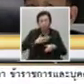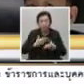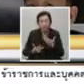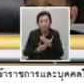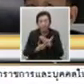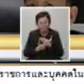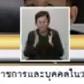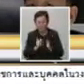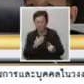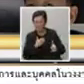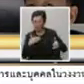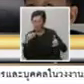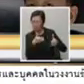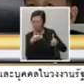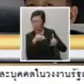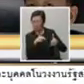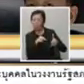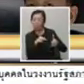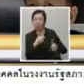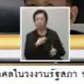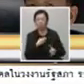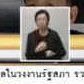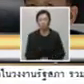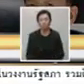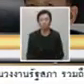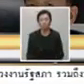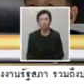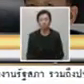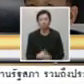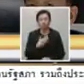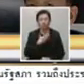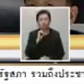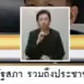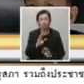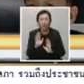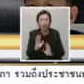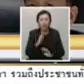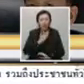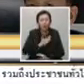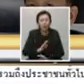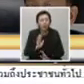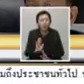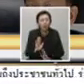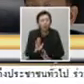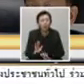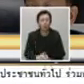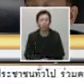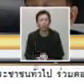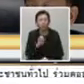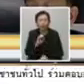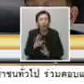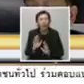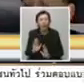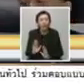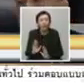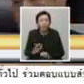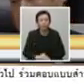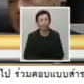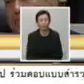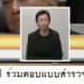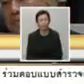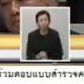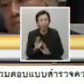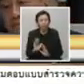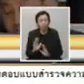ะฮะผมยังต้องบอกให้เผาๆนะครับบอกให้เผาๆนะ